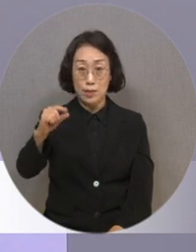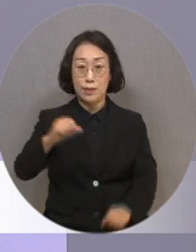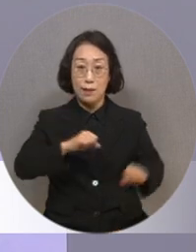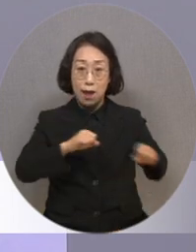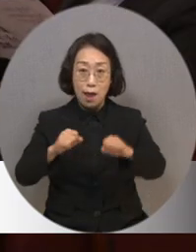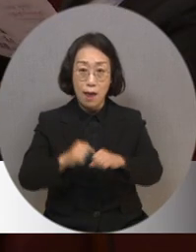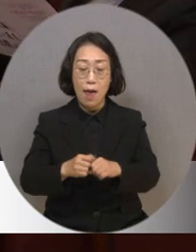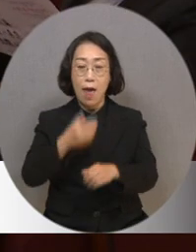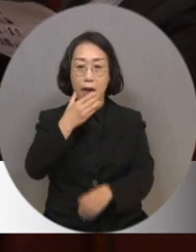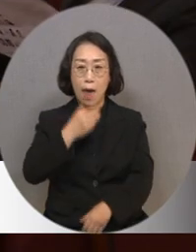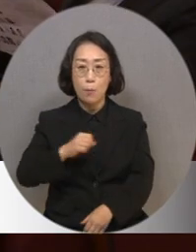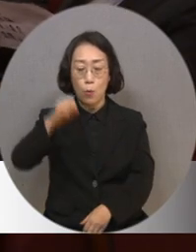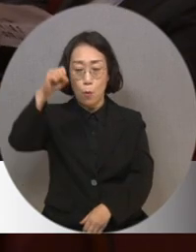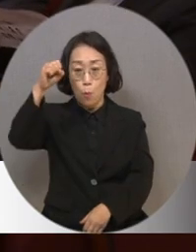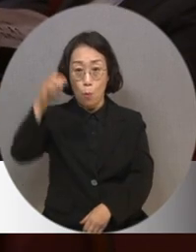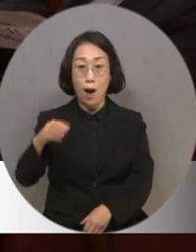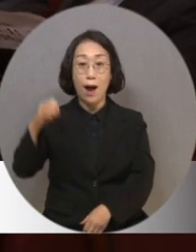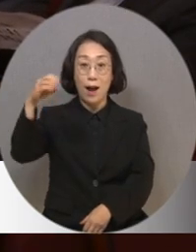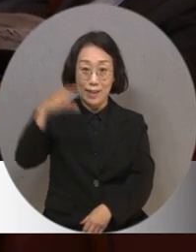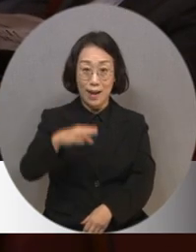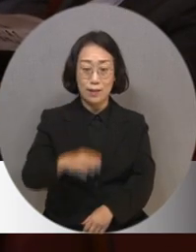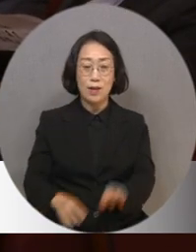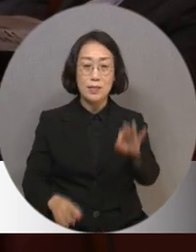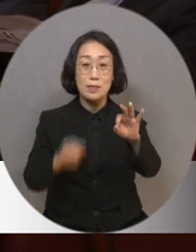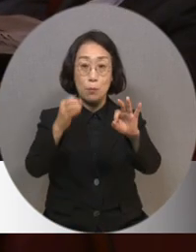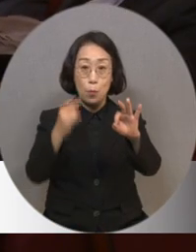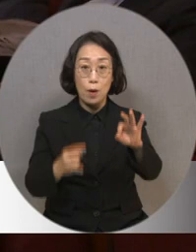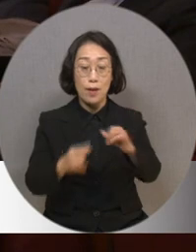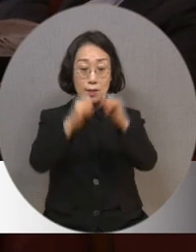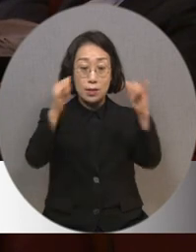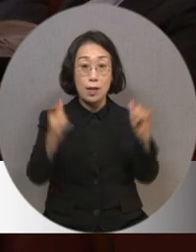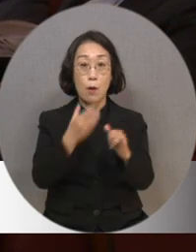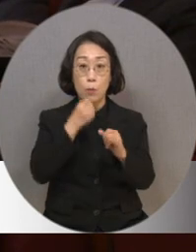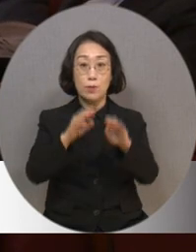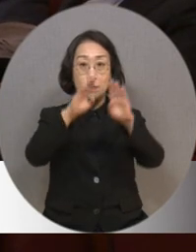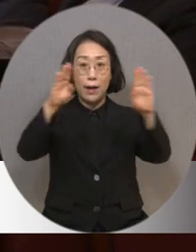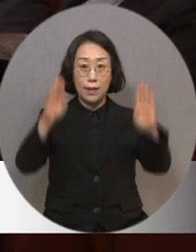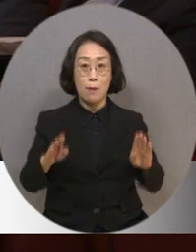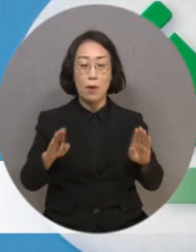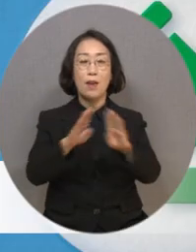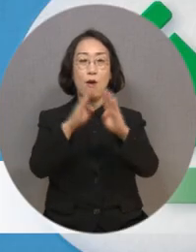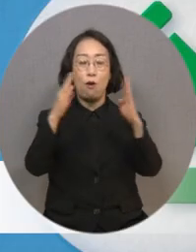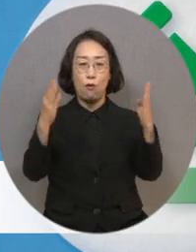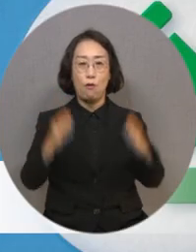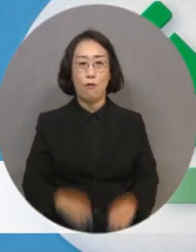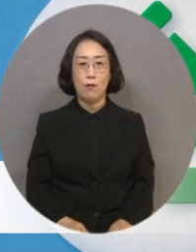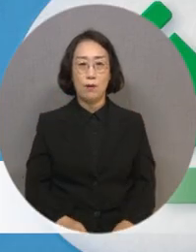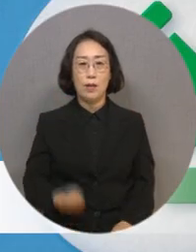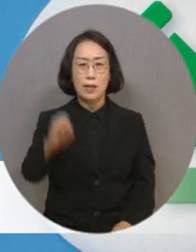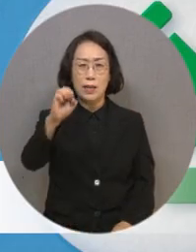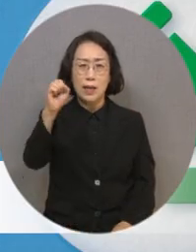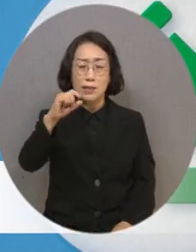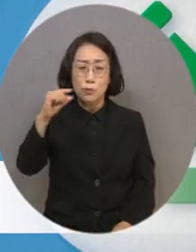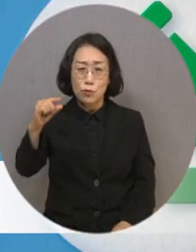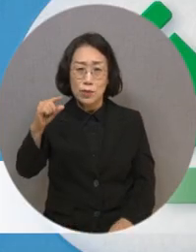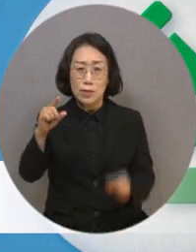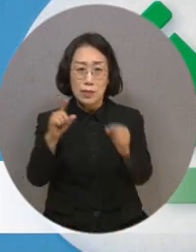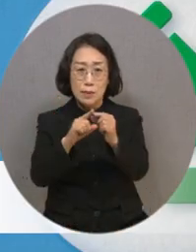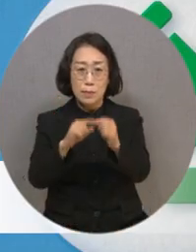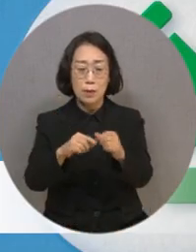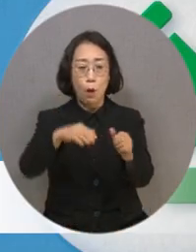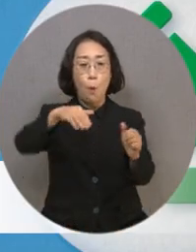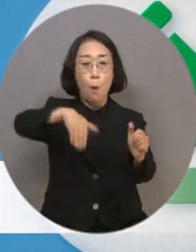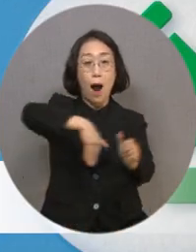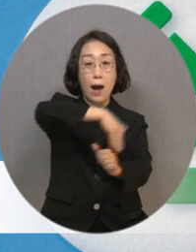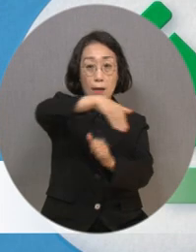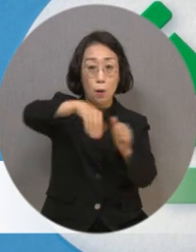광양을 주제로 제10회 광양시 사회복지 박람회를 개최했습니다. ESG는 환경,